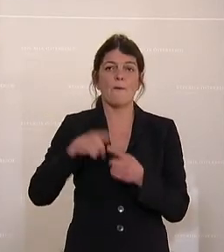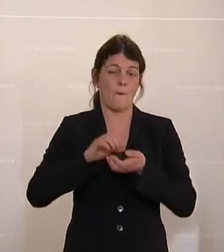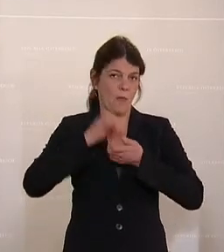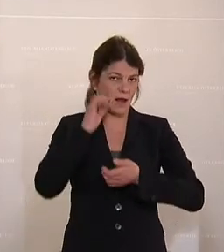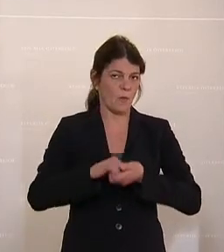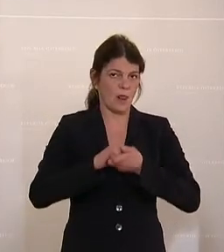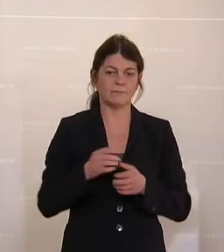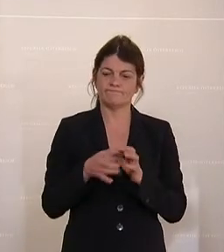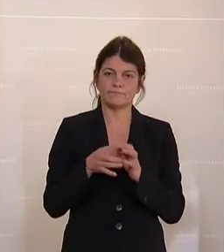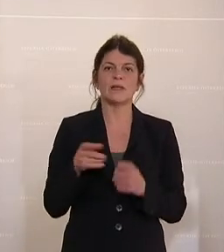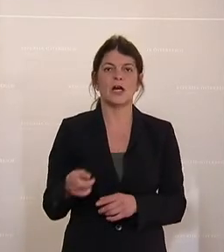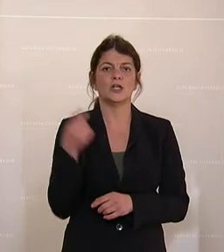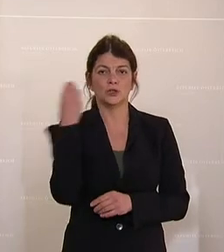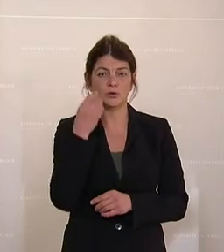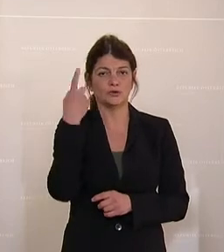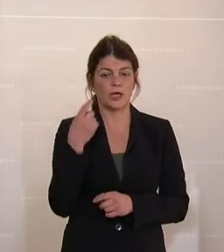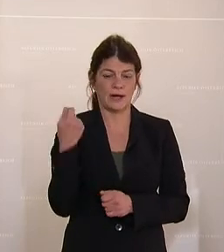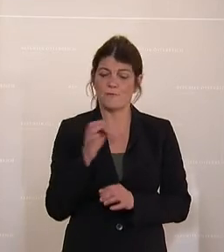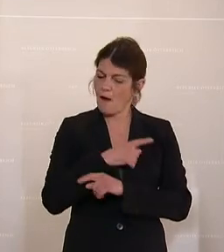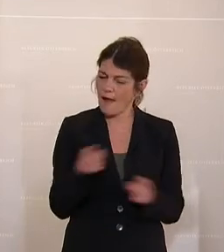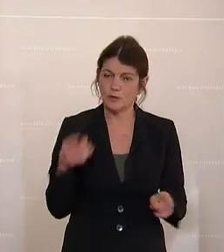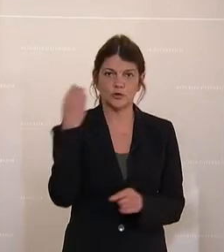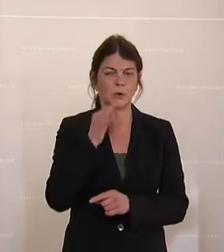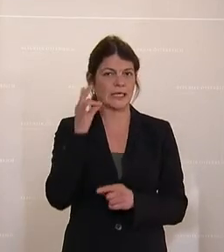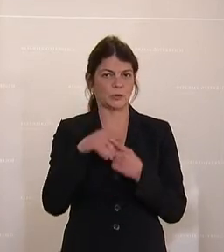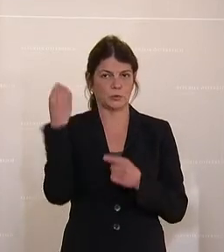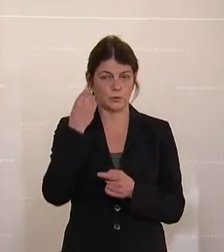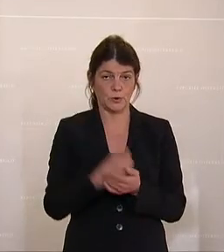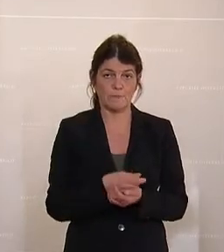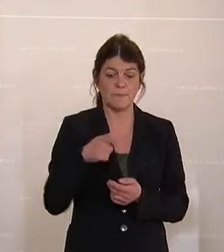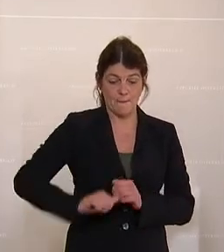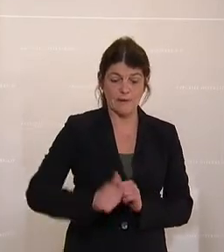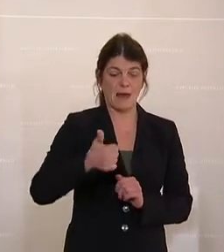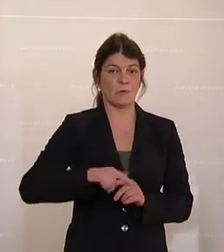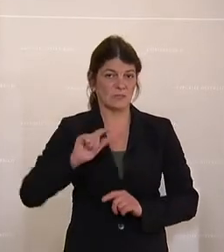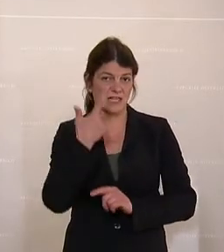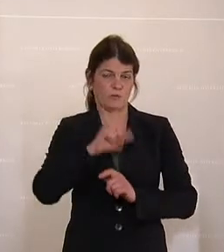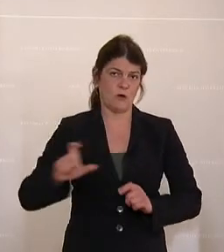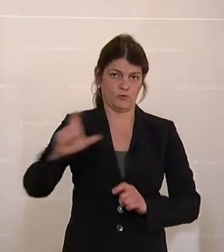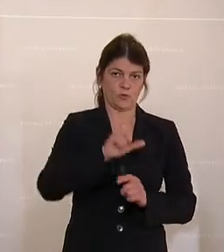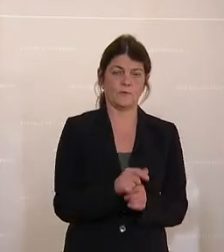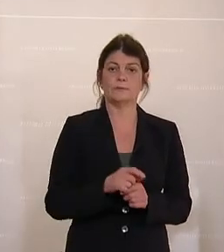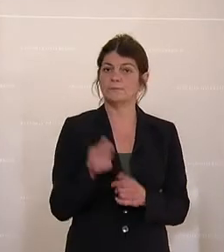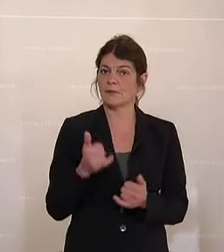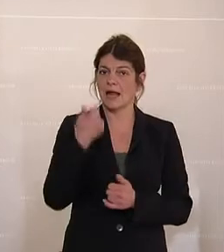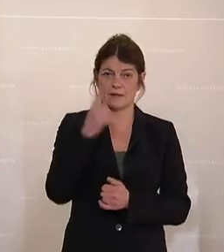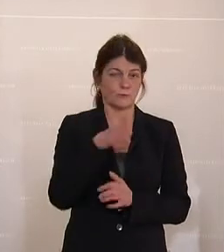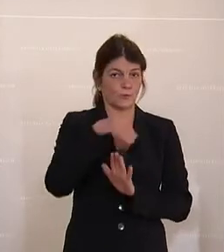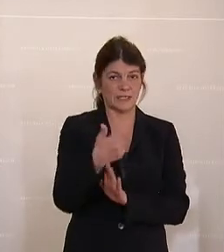Kollegen betreffend Schulstartgeld für alle Schülerinnen und Schüler der Primar- und Sekundarstufe